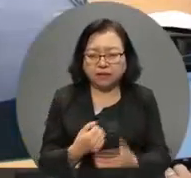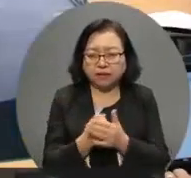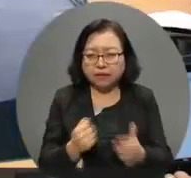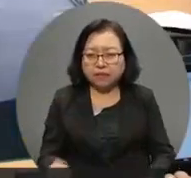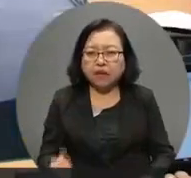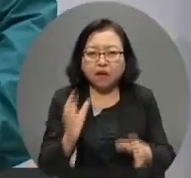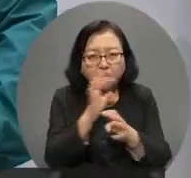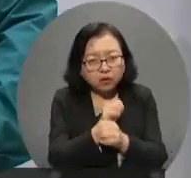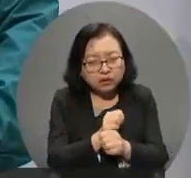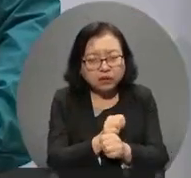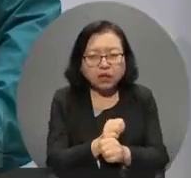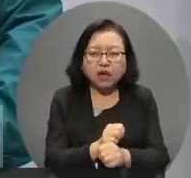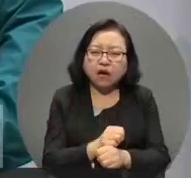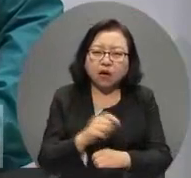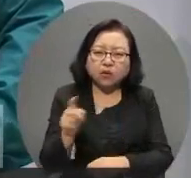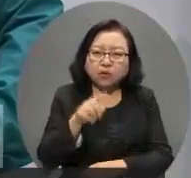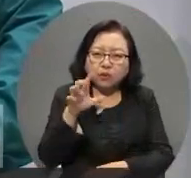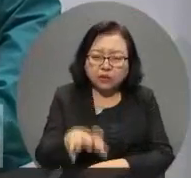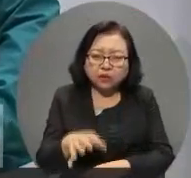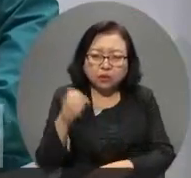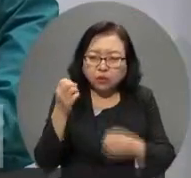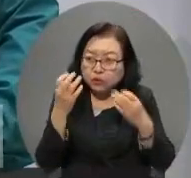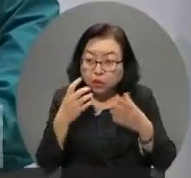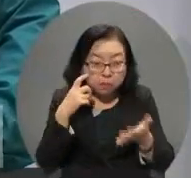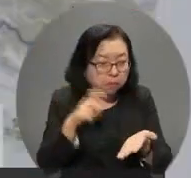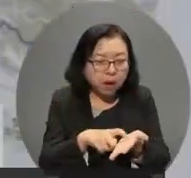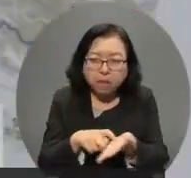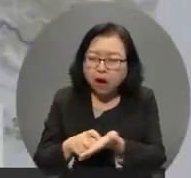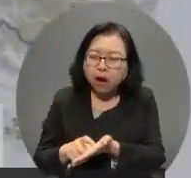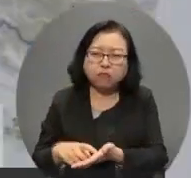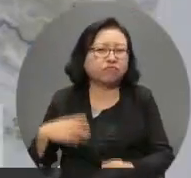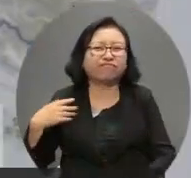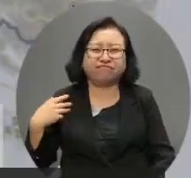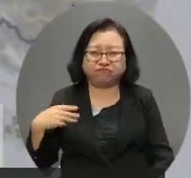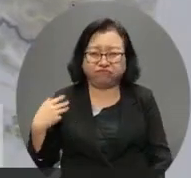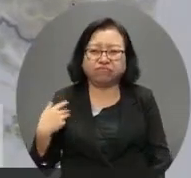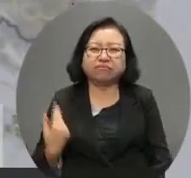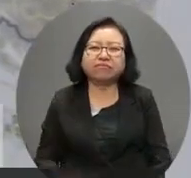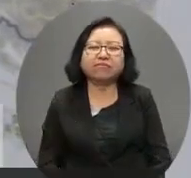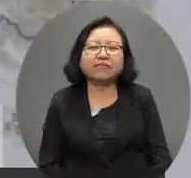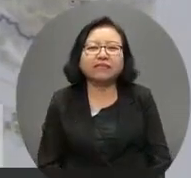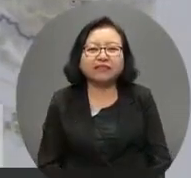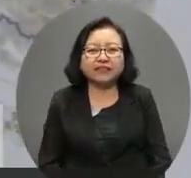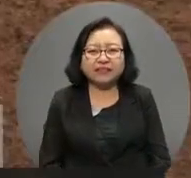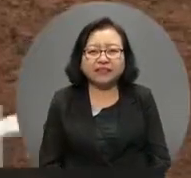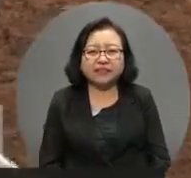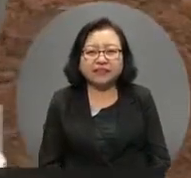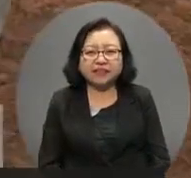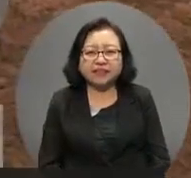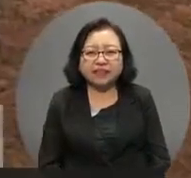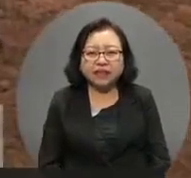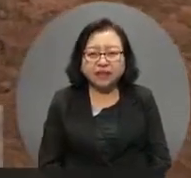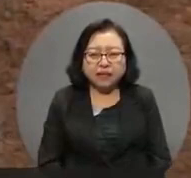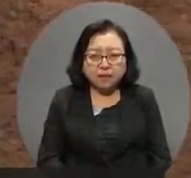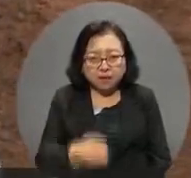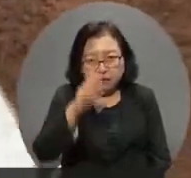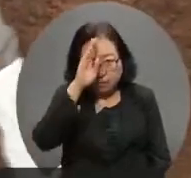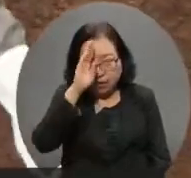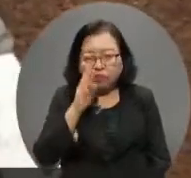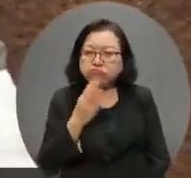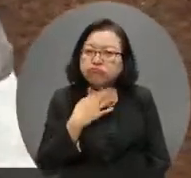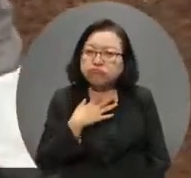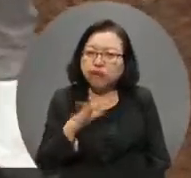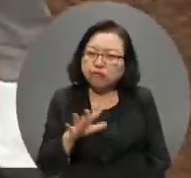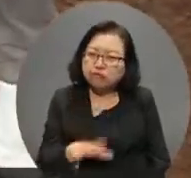언제 어디에서 추가 감염이 나와도 이상하지 않다는 게 방역당국의 설명. 발병이 없었던